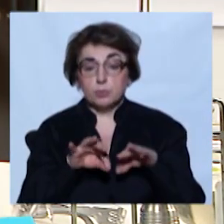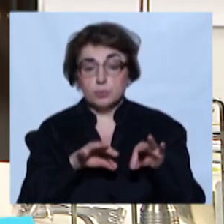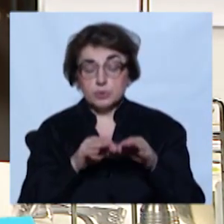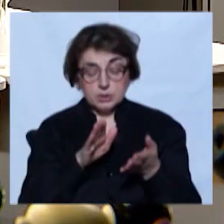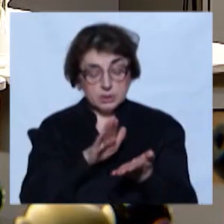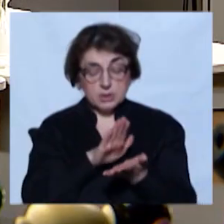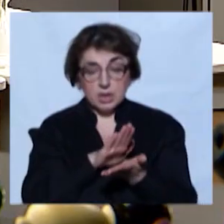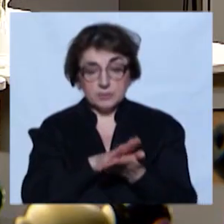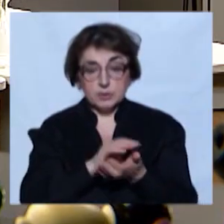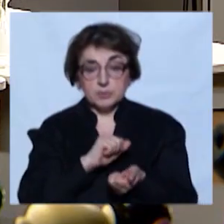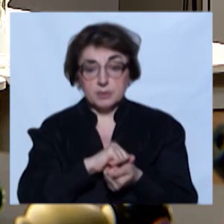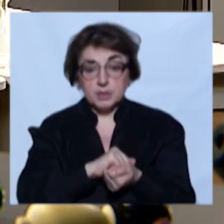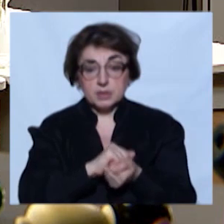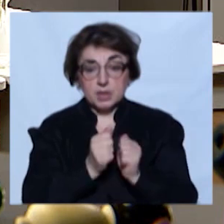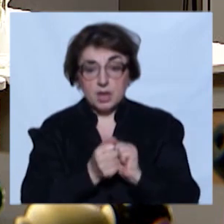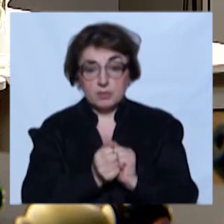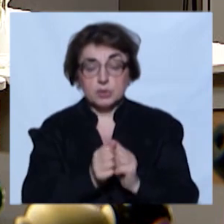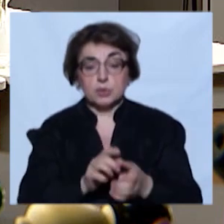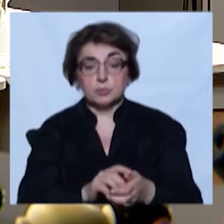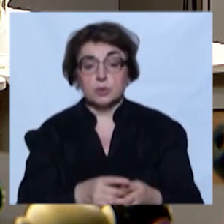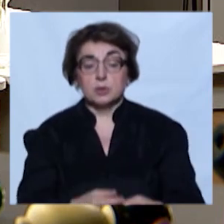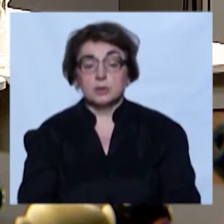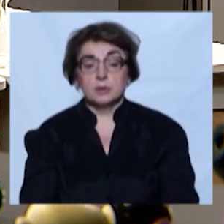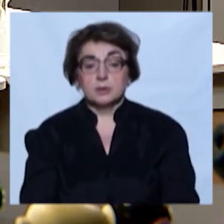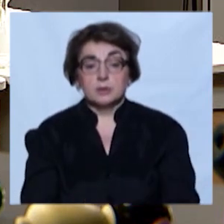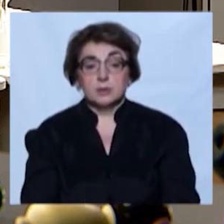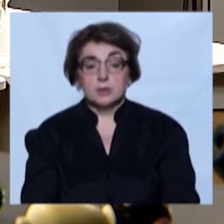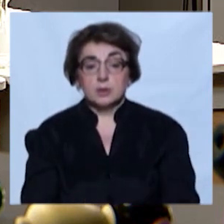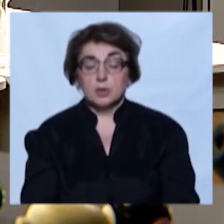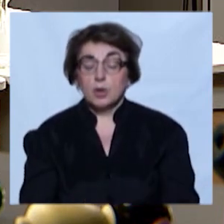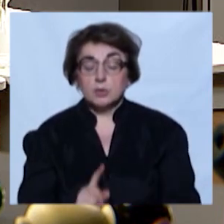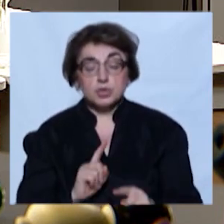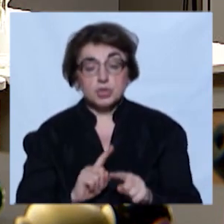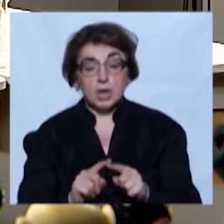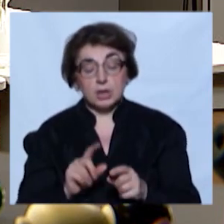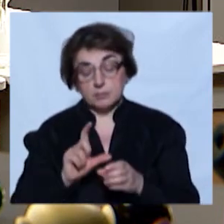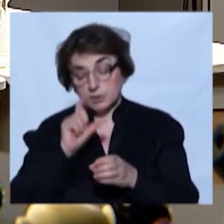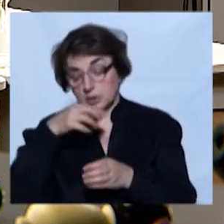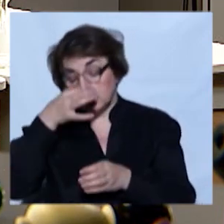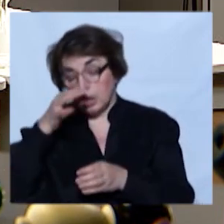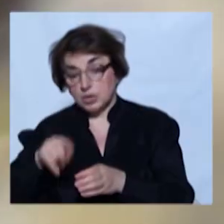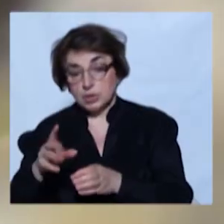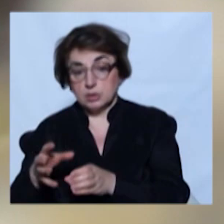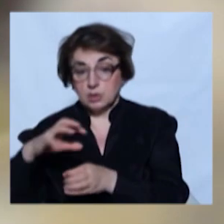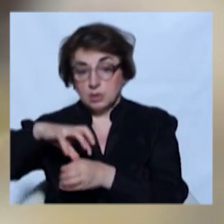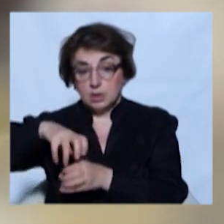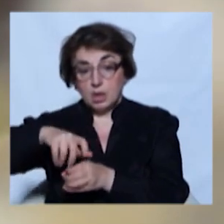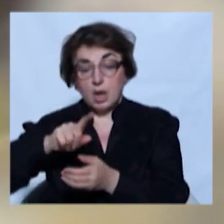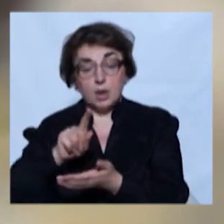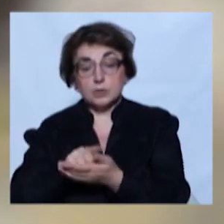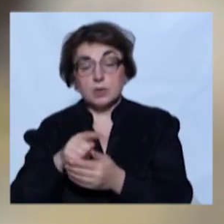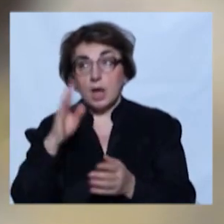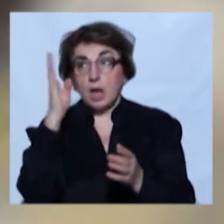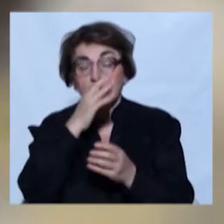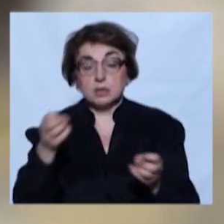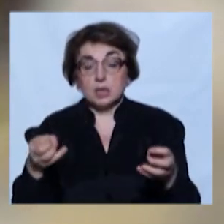და შევამშრალოთ ნავთის ფენა. უნდა მაშინვე დავახუროთ, რომ ჰაერთან რეაქციაში არ შევიდეს.